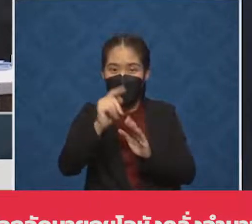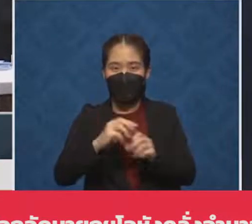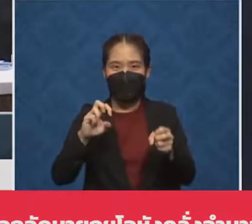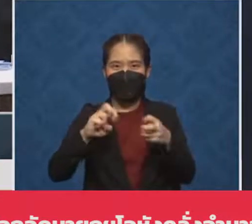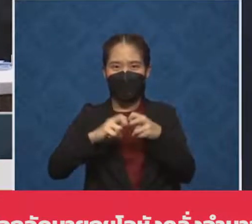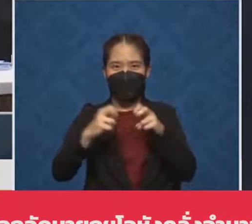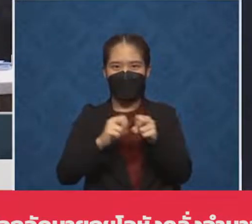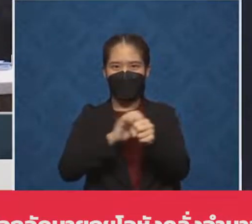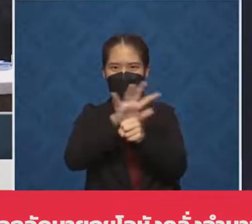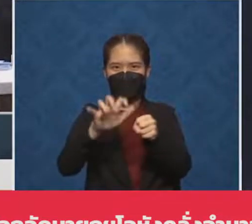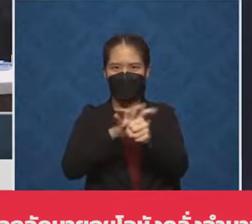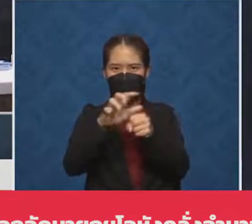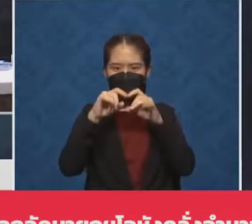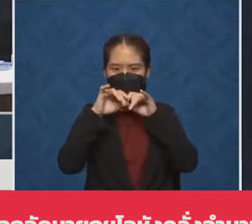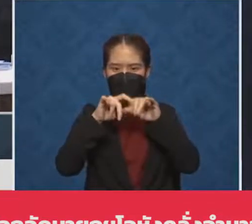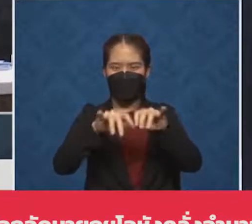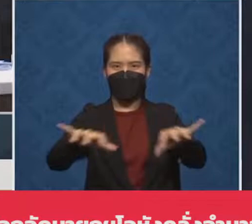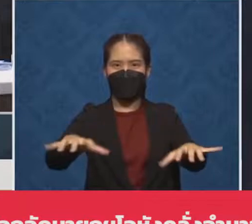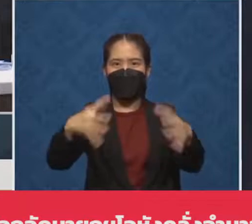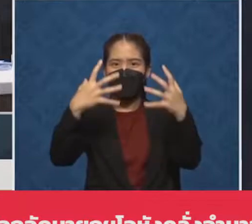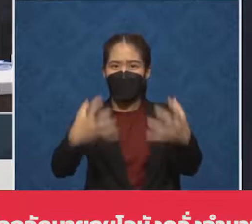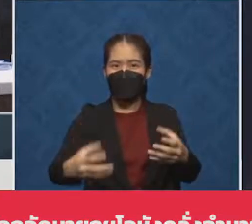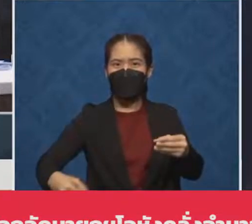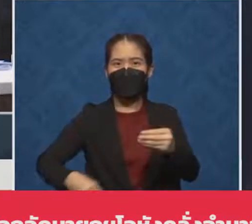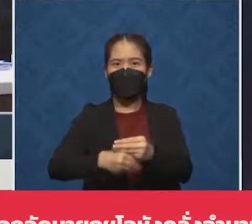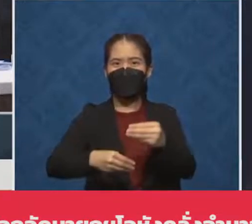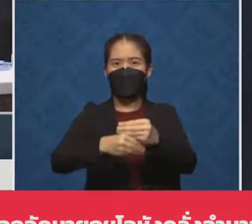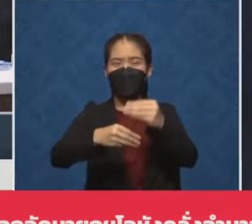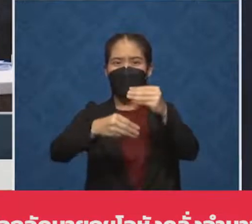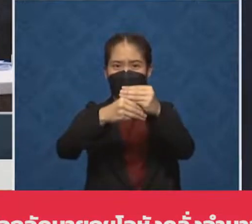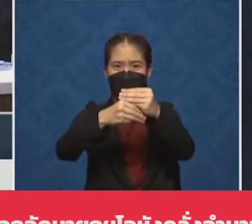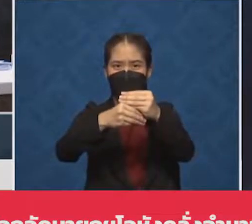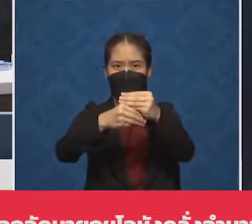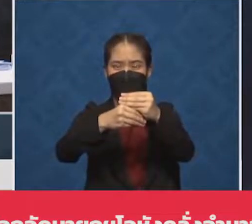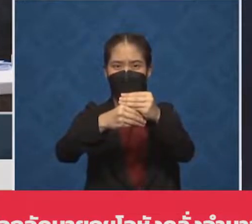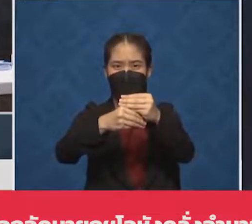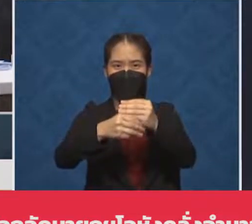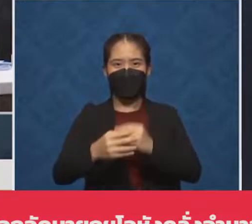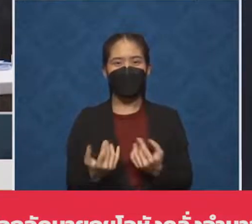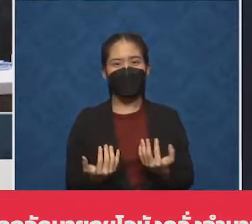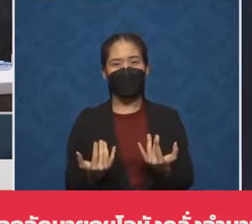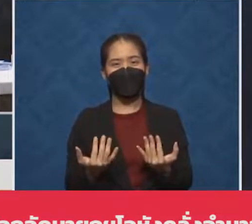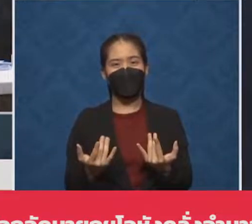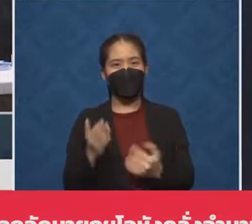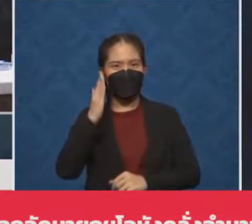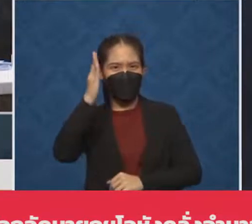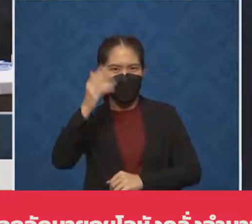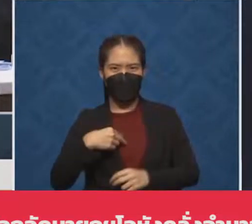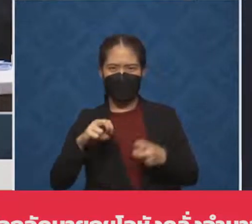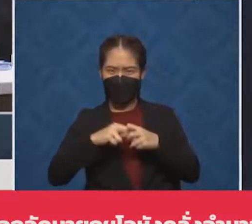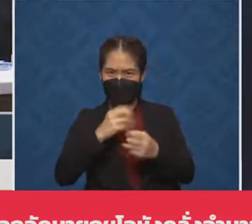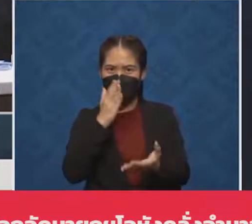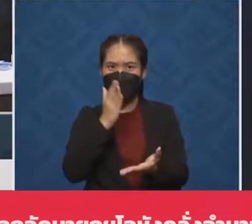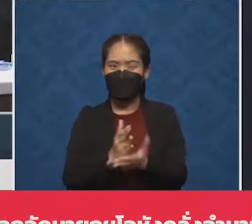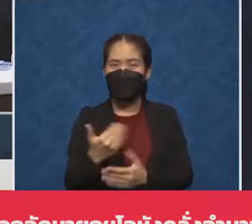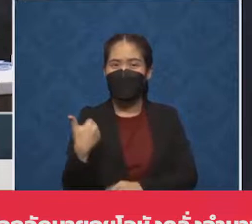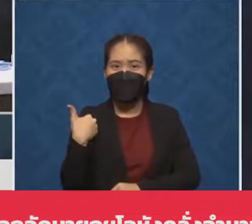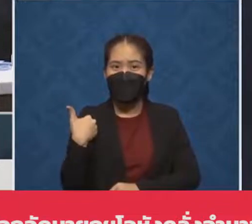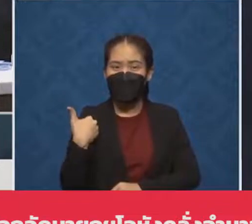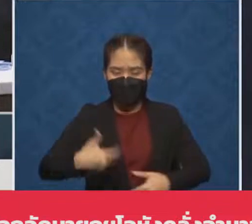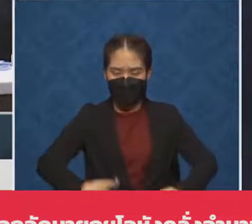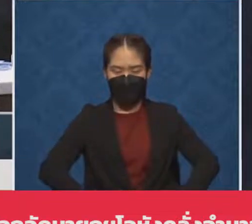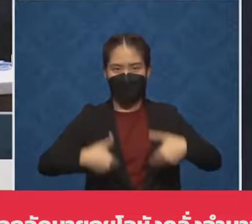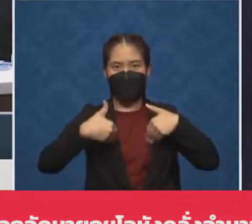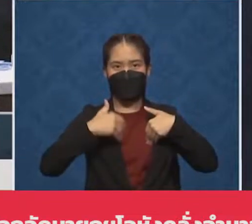ผู้แทนราษฎรกล่าวอภิปรายไม่ไว้วางใจใครหลังอ่านญัตติเศษซิลวาผู้นำประเทศมีความโอหังข้างอำนาจขาดความ